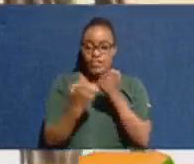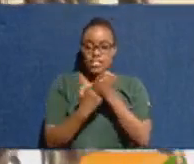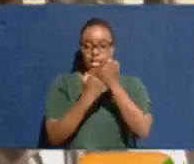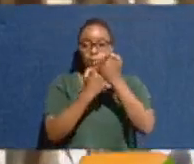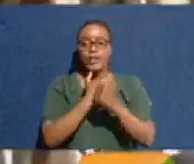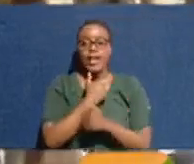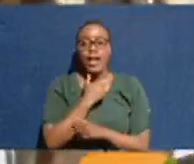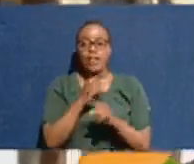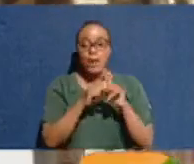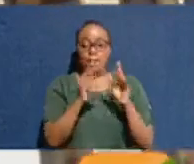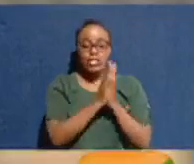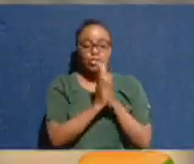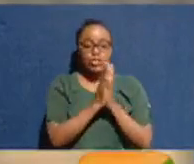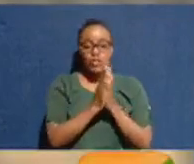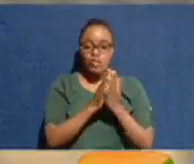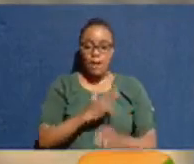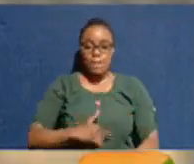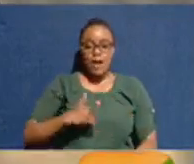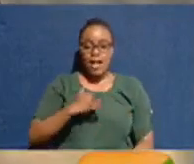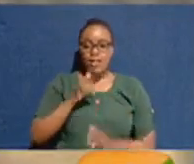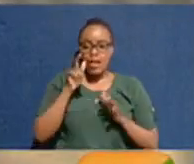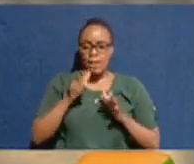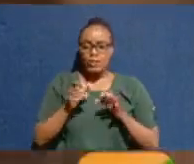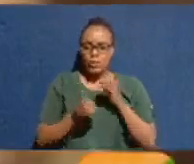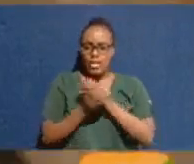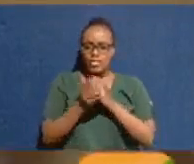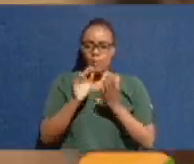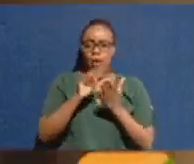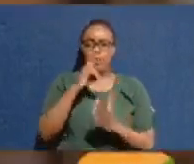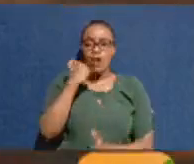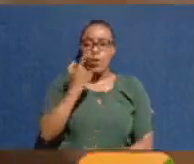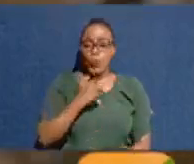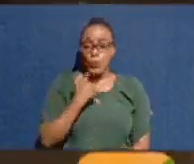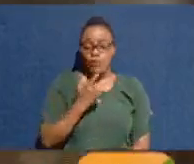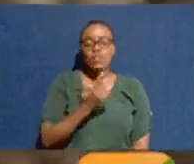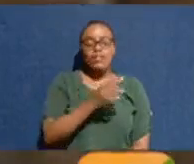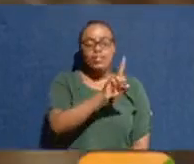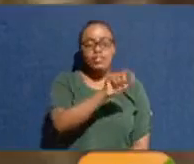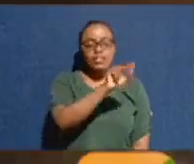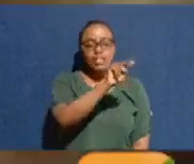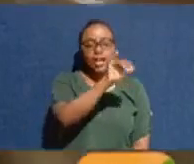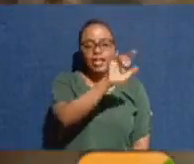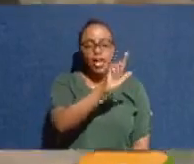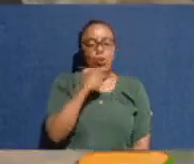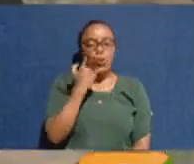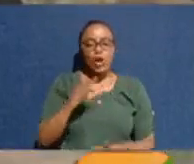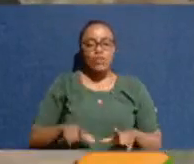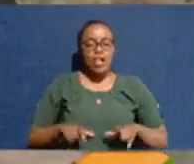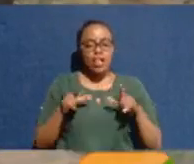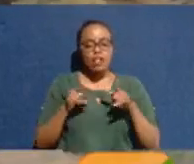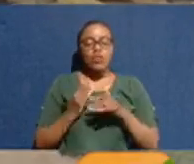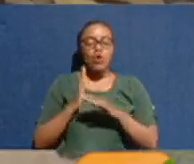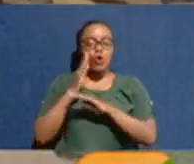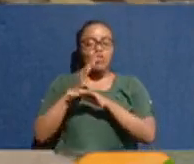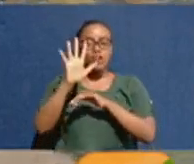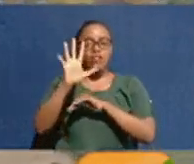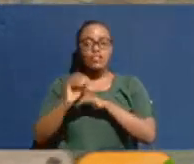Ila hadithi ya Malindi tamu anayejua kuisimulia vyema ni bwana Daniel Ndeto, aliyeishi hapa kwa zaidi ya miaka